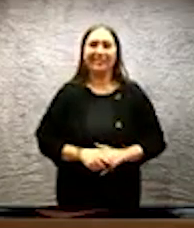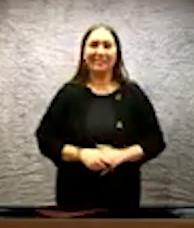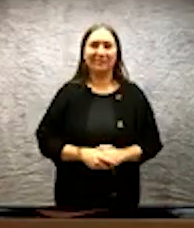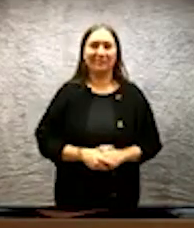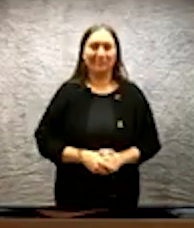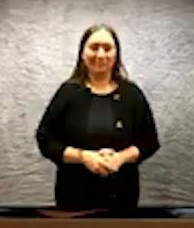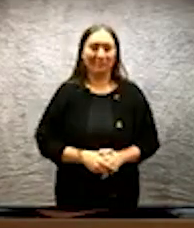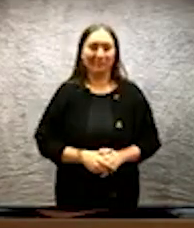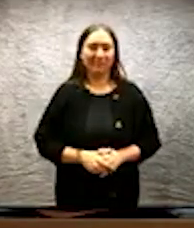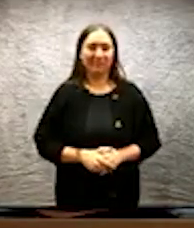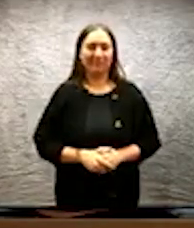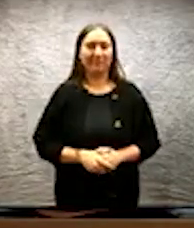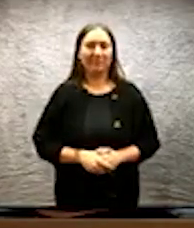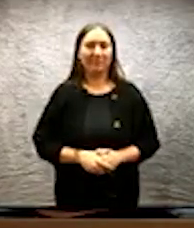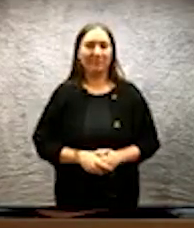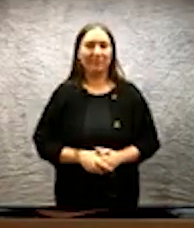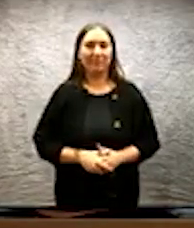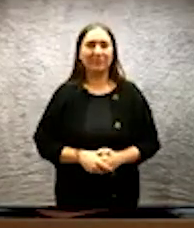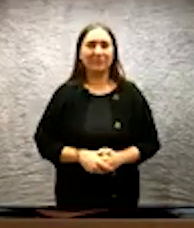Donc, il s'agit donc